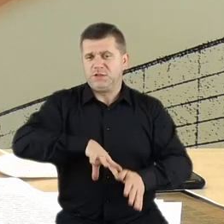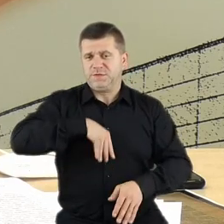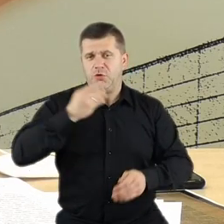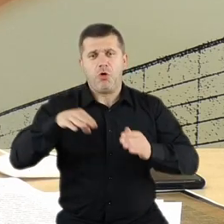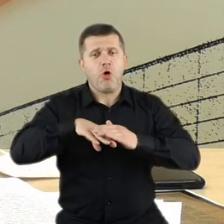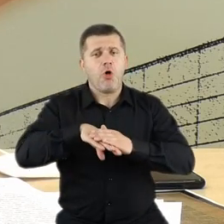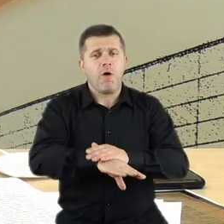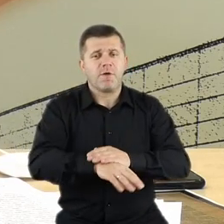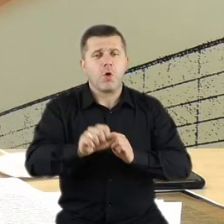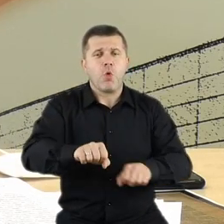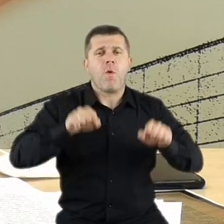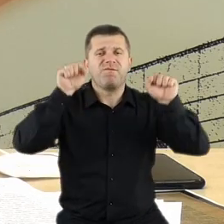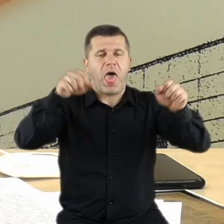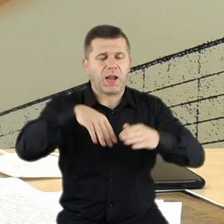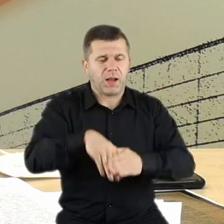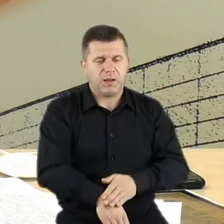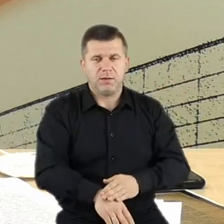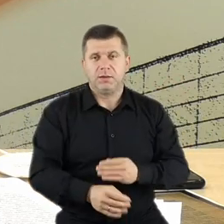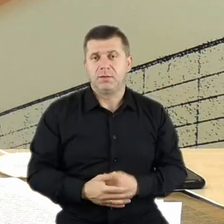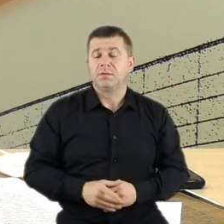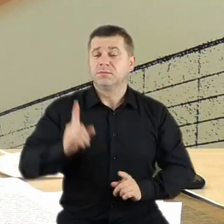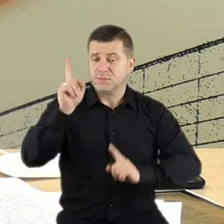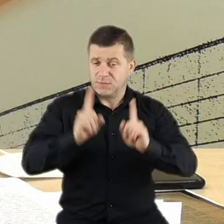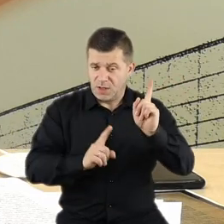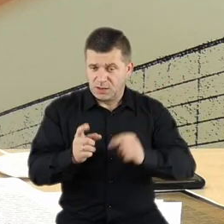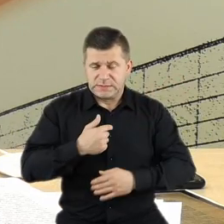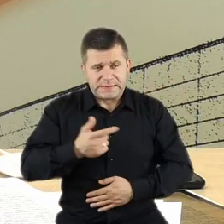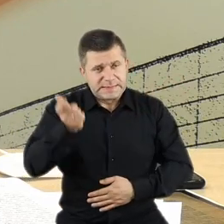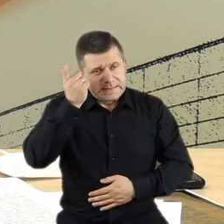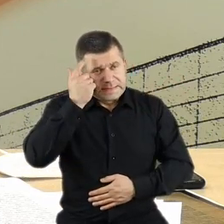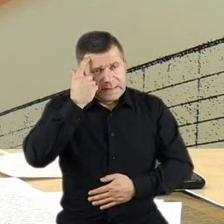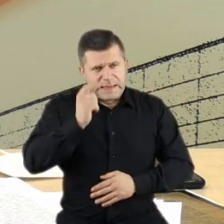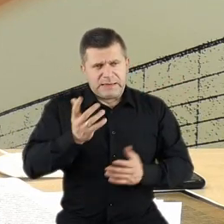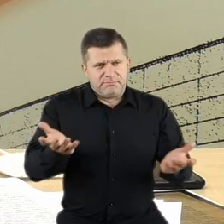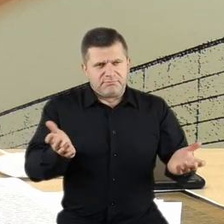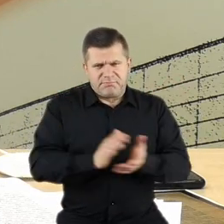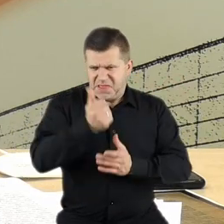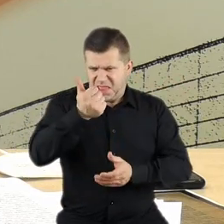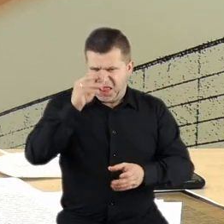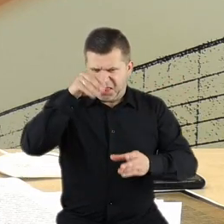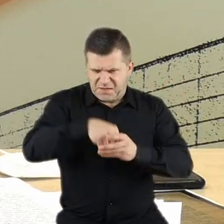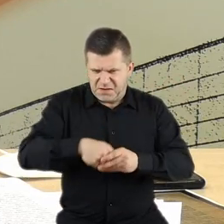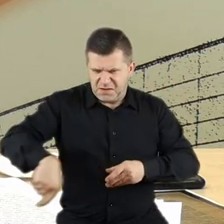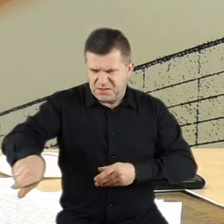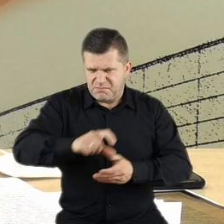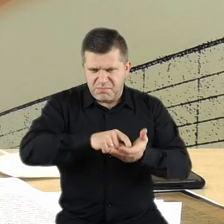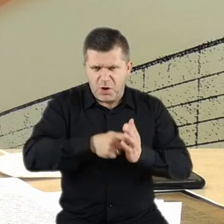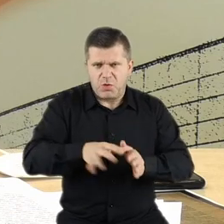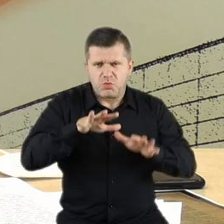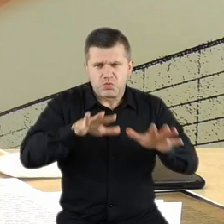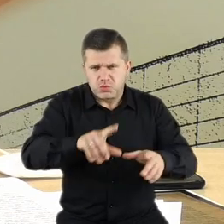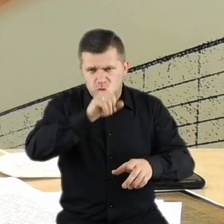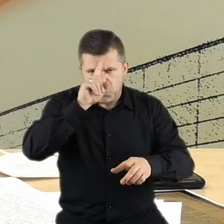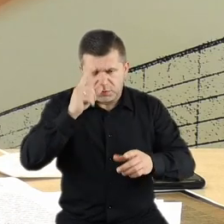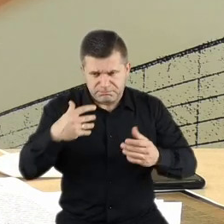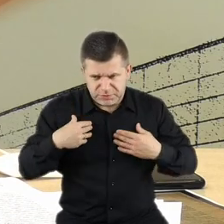kufrze czasami Zachodzę w głowę jak w jednej izbie ścięło się tyloch na ludzi dzisiaj